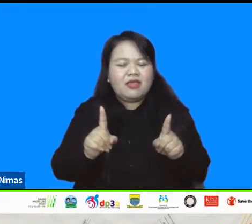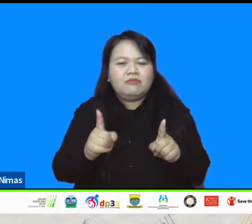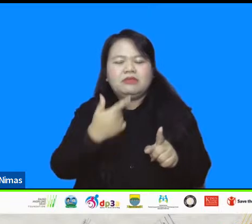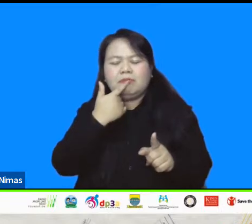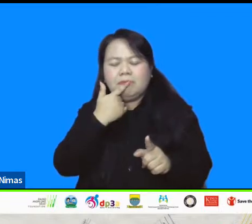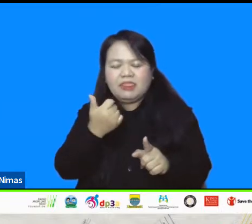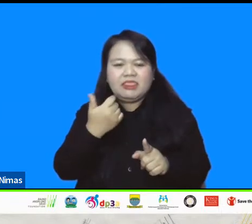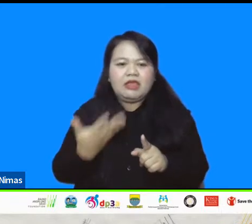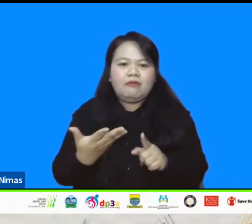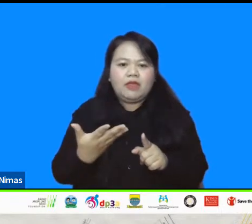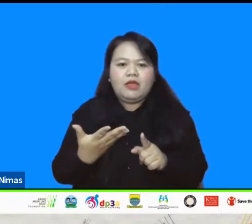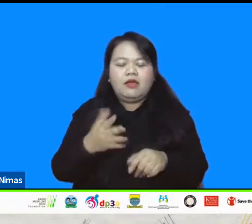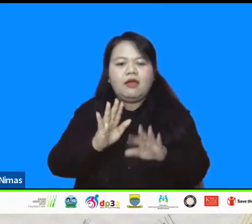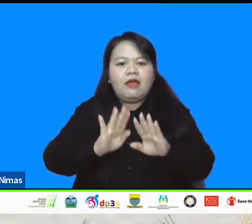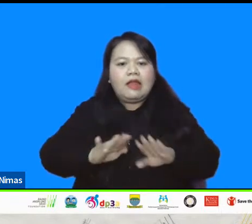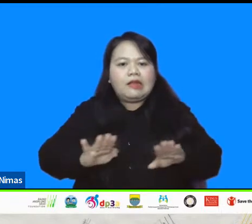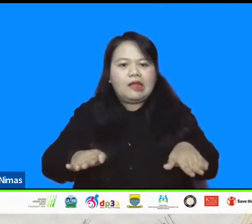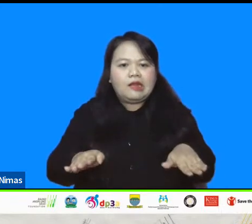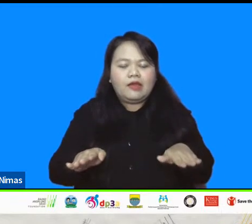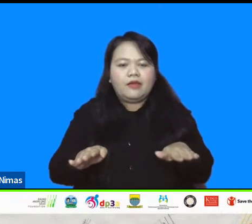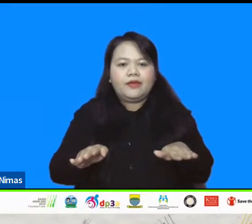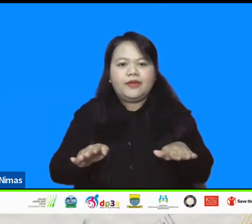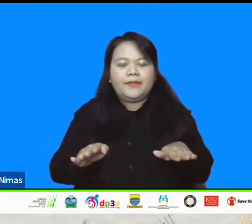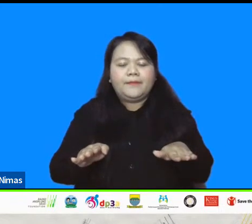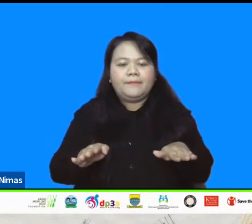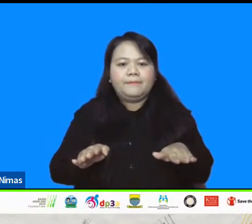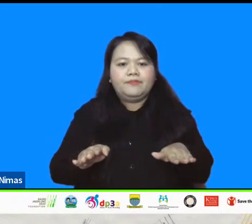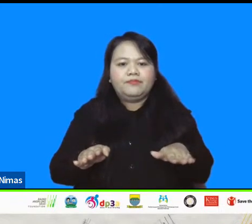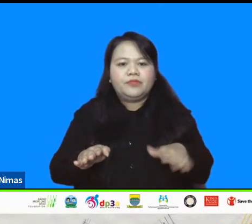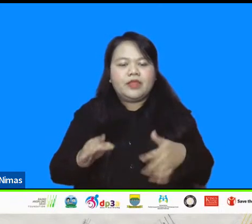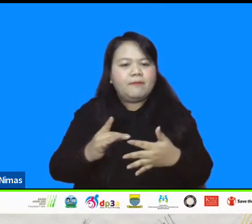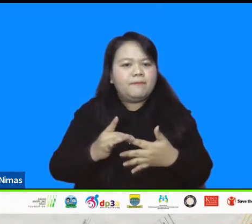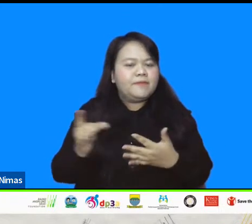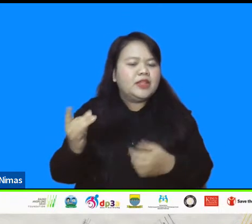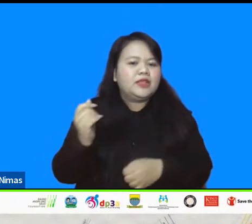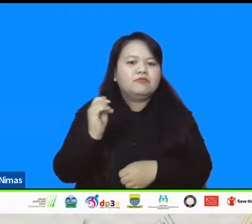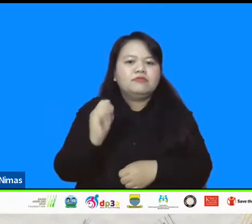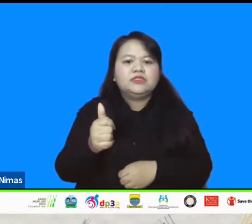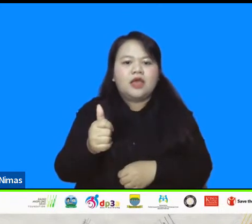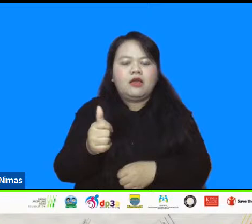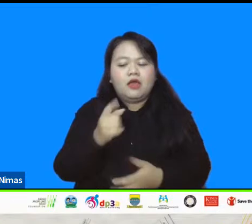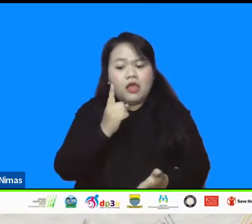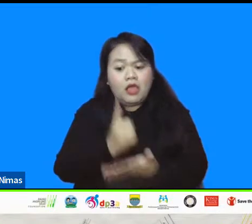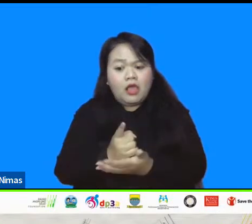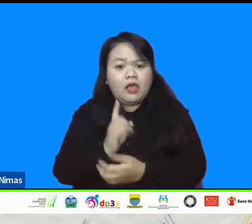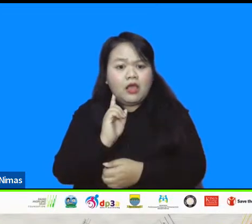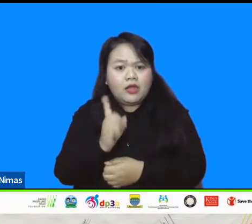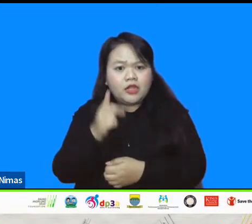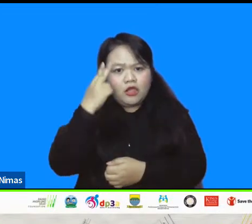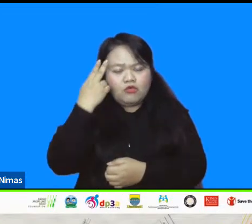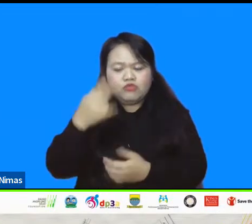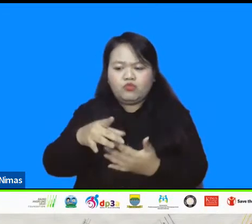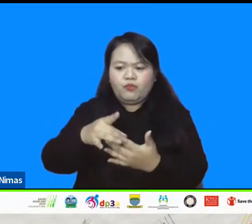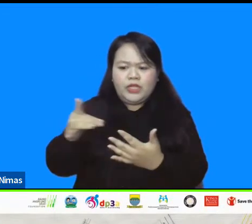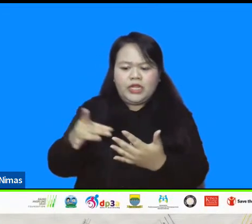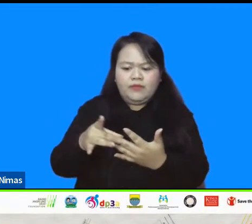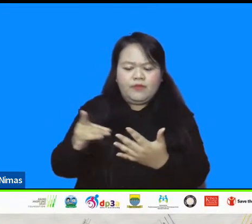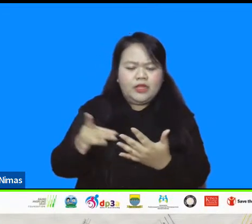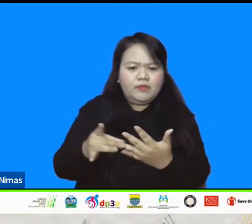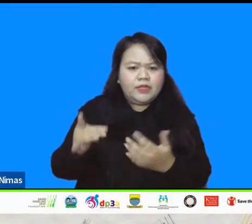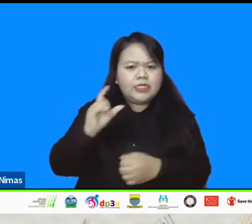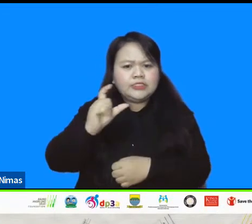juga adalah anak mempunyai pilihan gitu dan mereka berhak untuk memilih metode atau